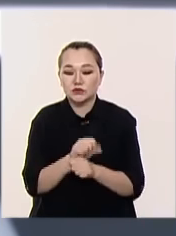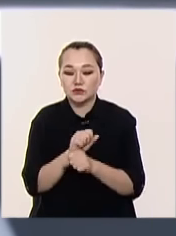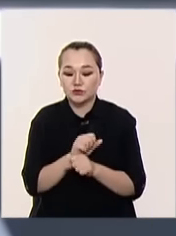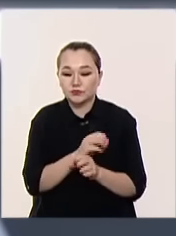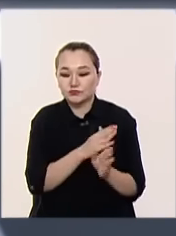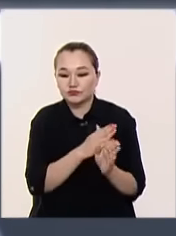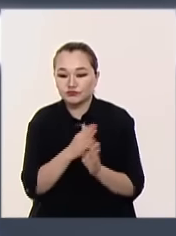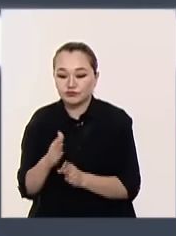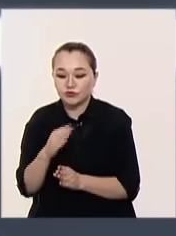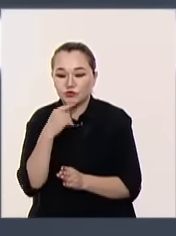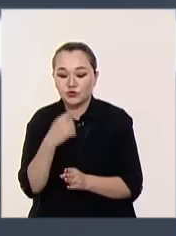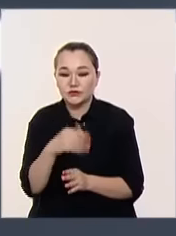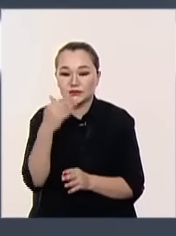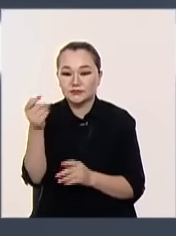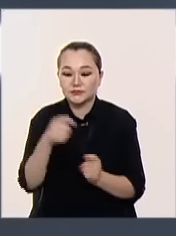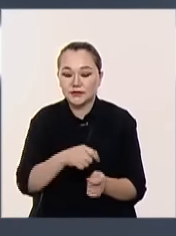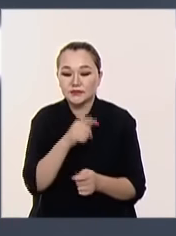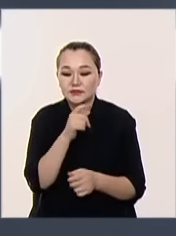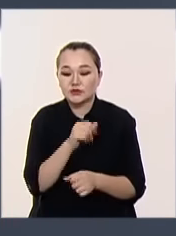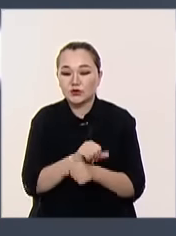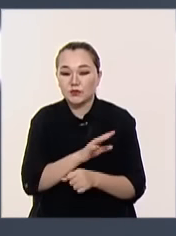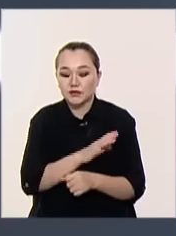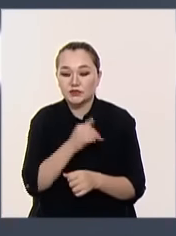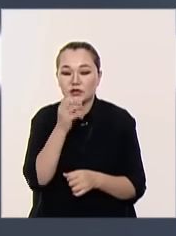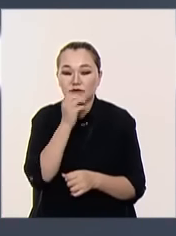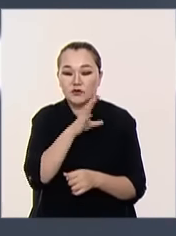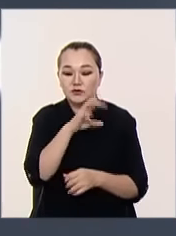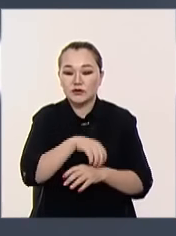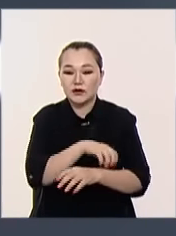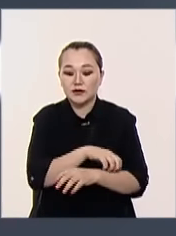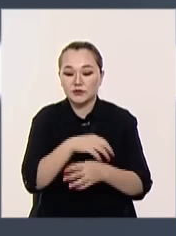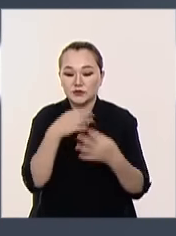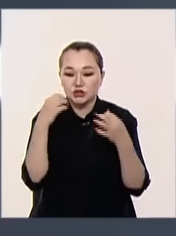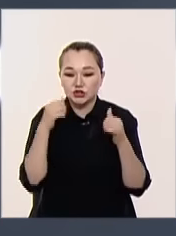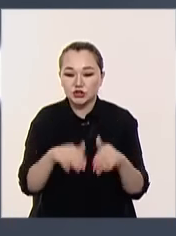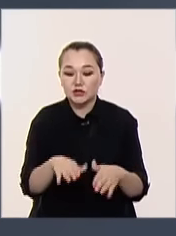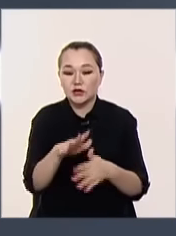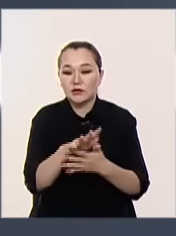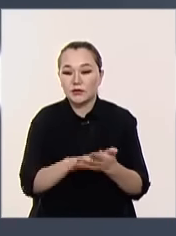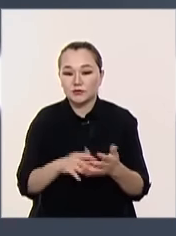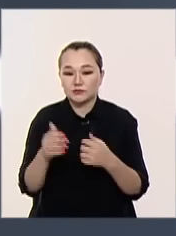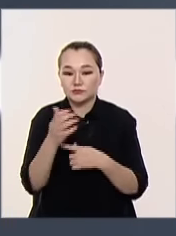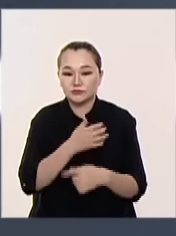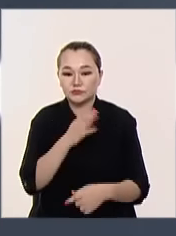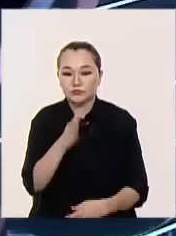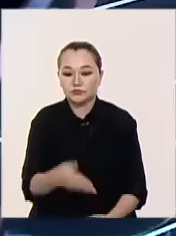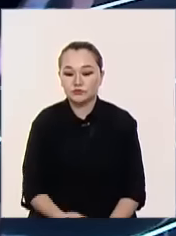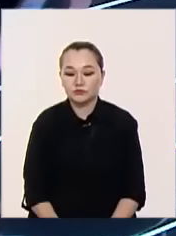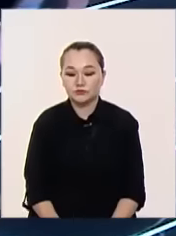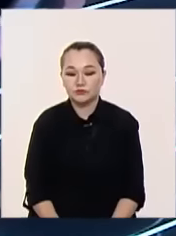келген Ресейдің қант экспорты Евразия экономикалық комиссияның шешімімен қайтадан жалғасады.